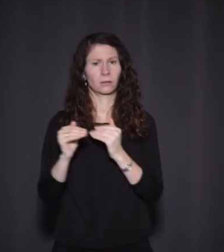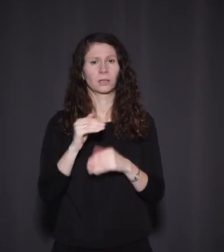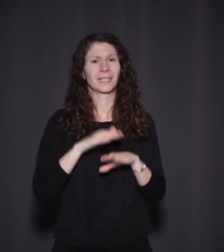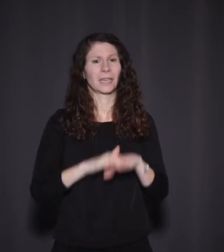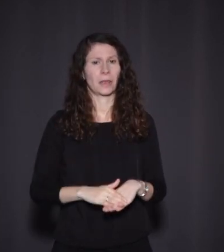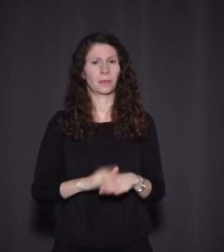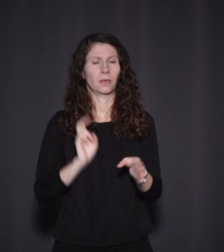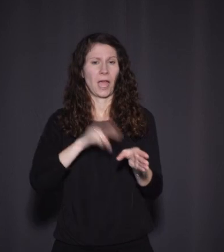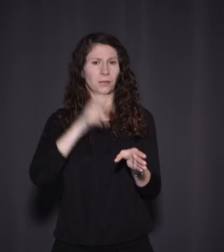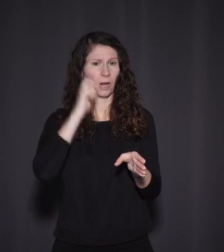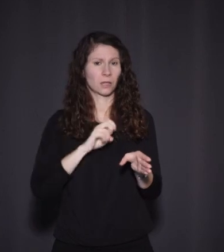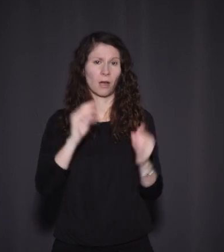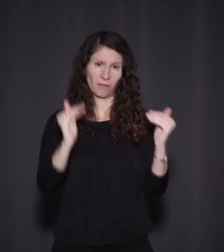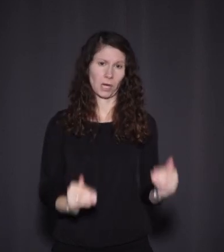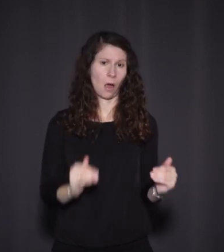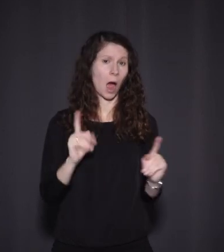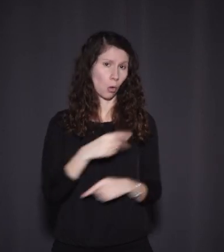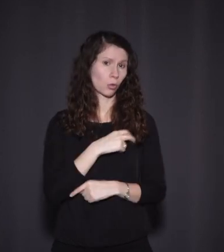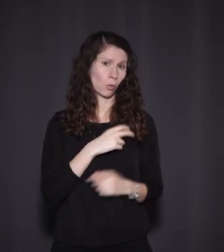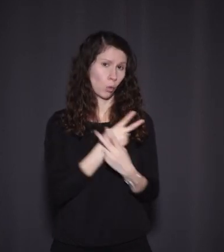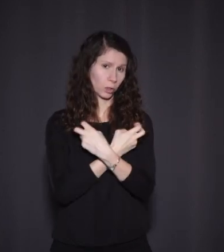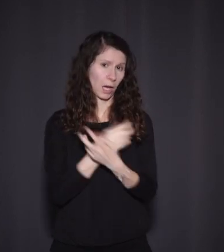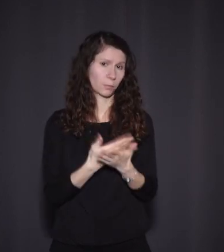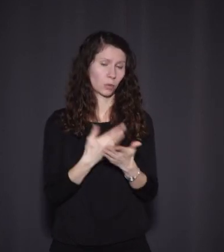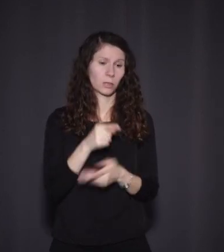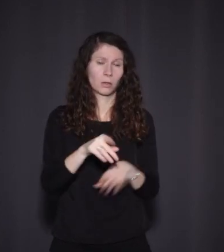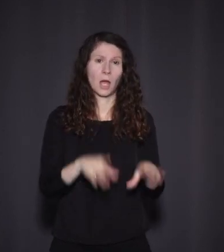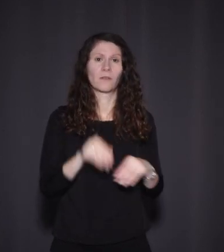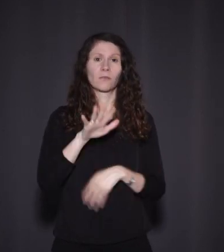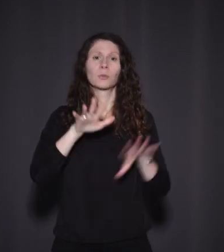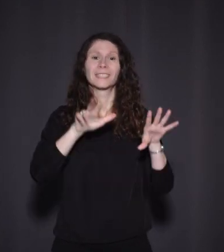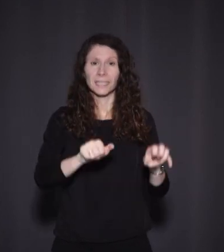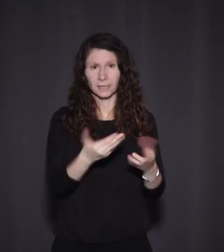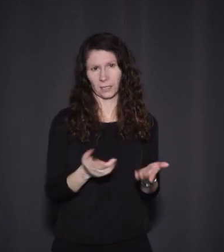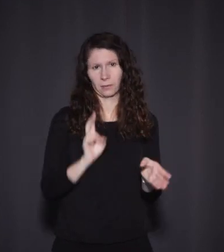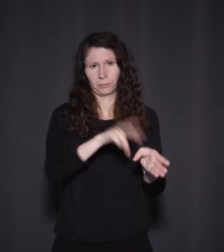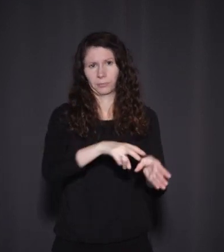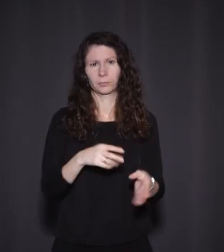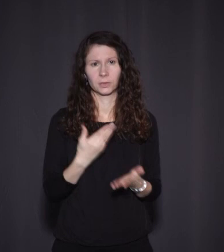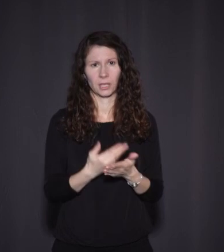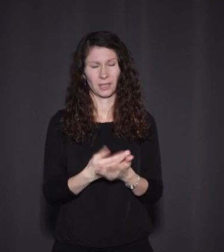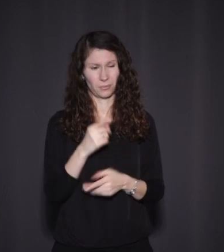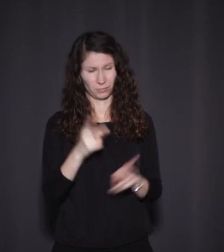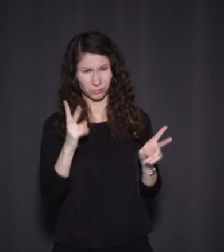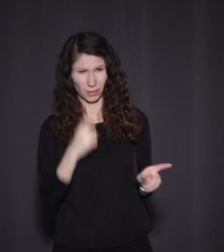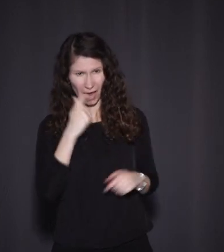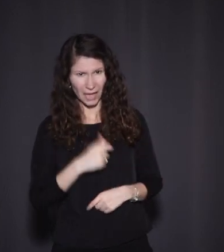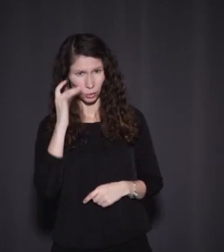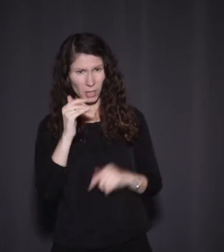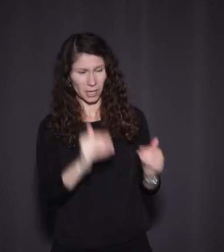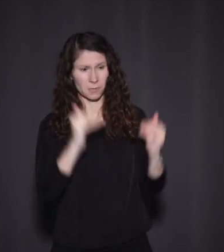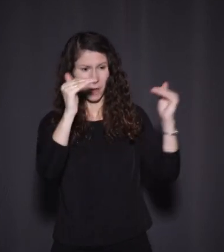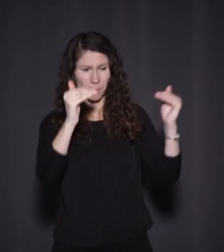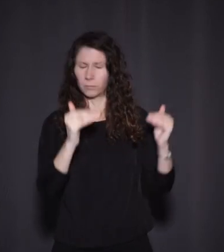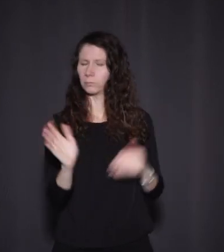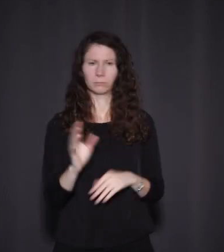Renteneintrittsalter niedriger ist, im Übrigen auch in Österreich, da ist es 65. Und darüber ernsthaft nachzudenken, finde ich völlig falsch, weil es gibt die Berufsgruppen, sehen wir